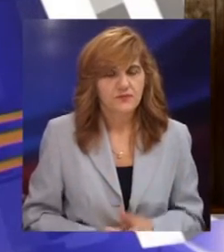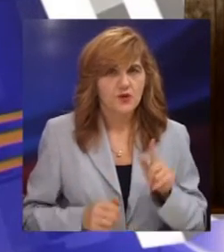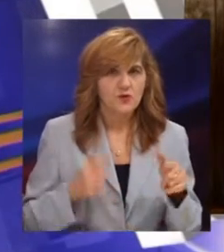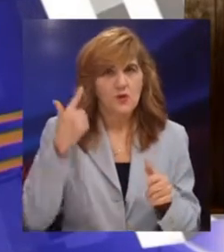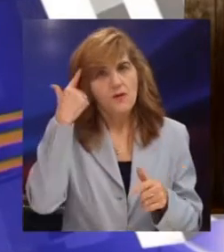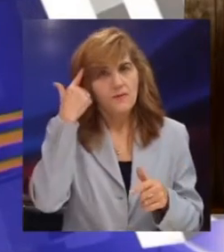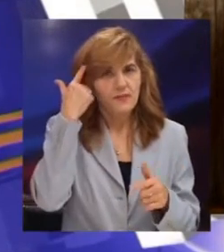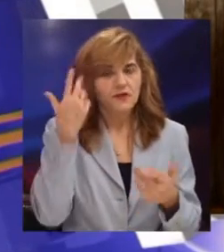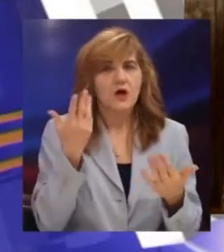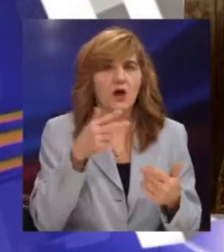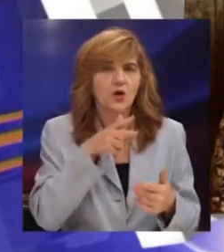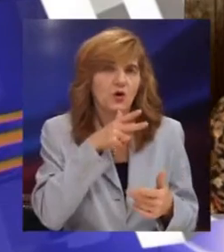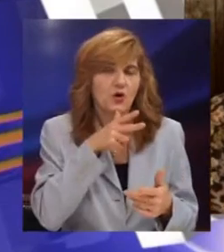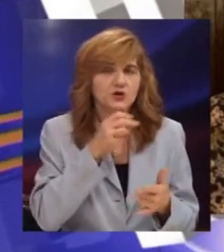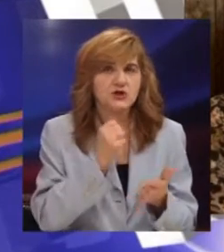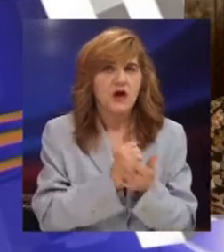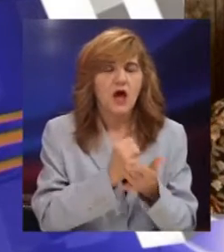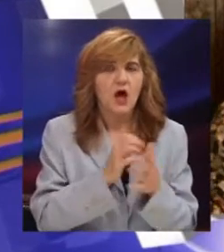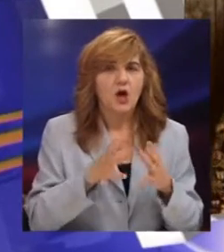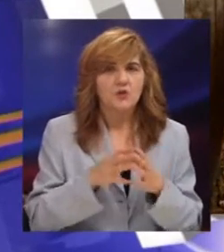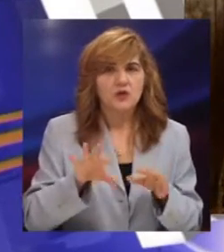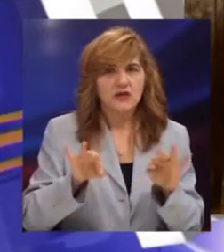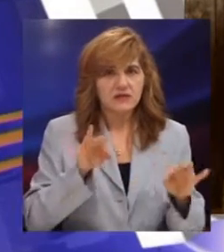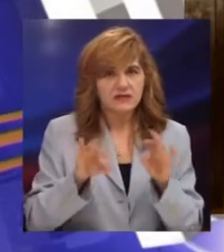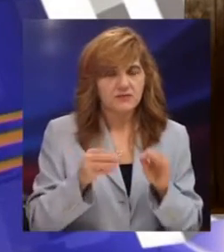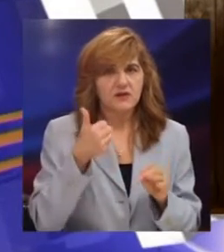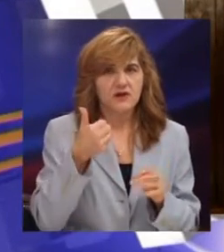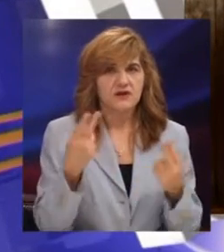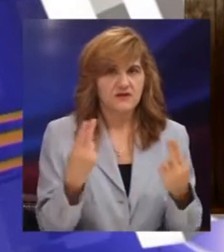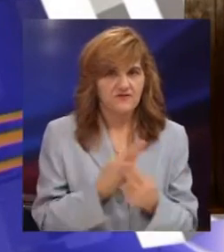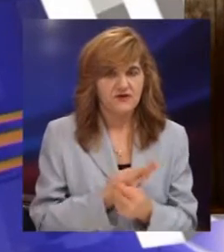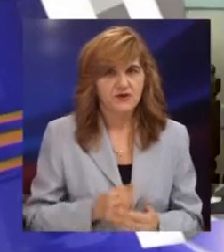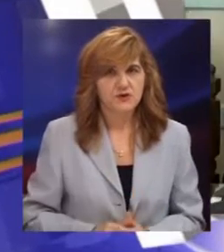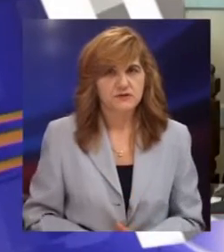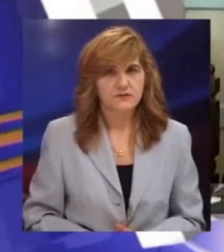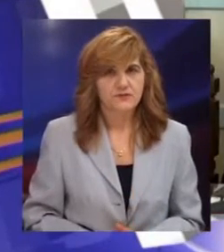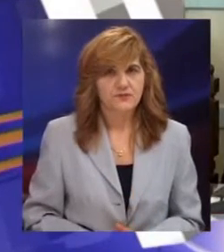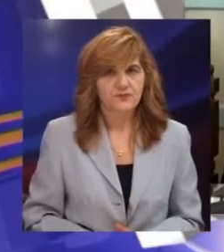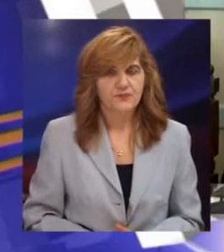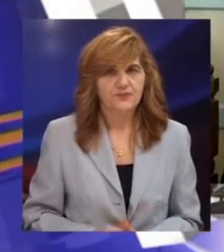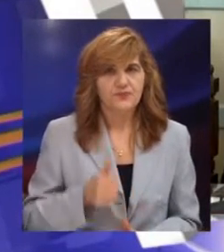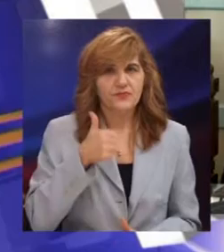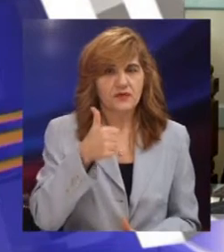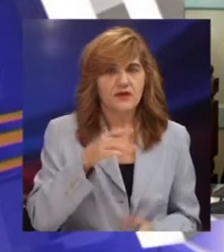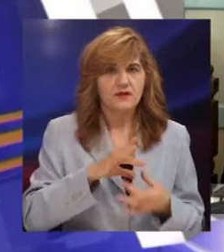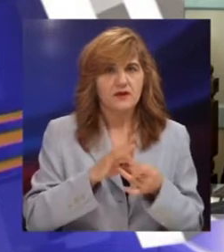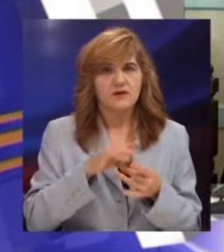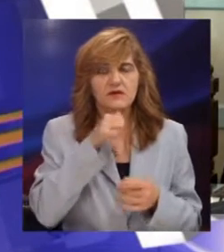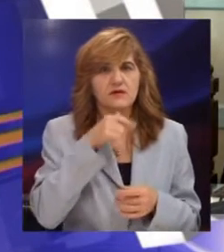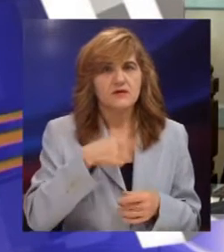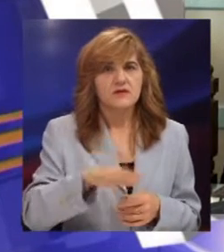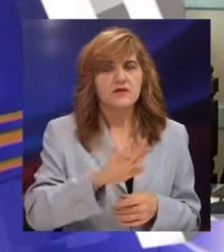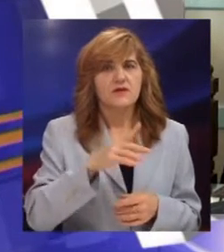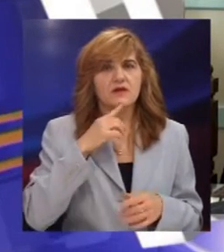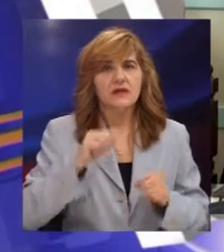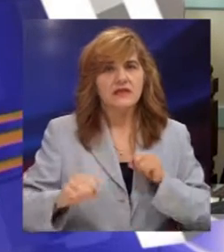pluralizam u mišljenjima i ako hoćete i kod autora, izbor autora, jedan od vrednosti ovakvog zbornika. Jedan od autora zbornika je